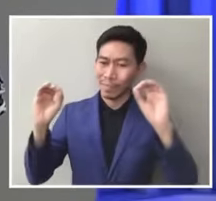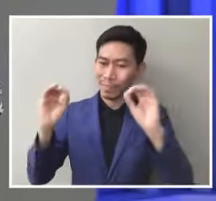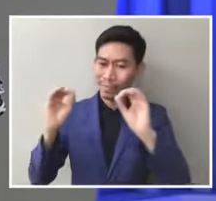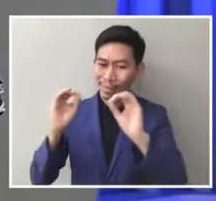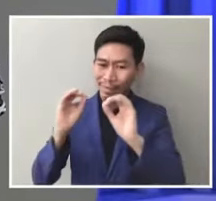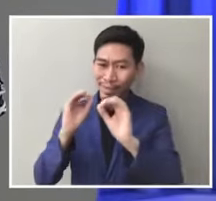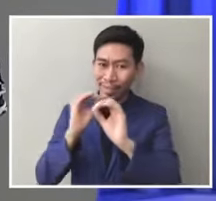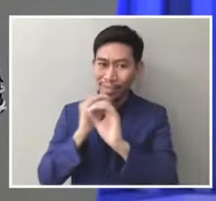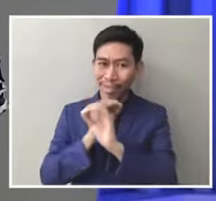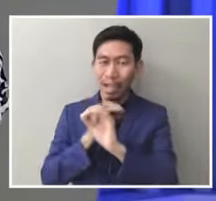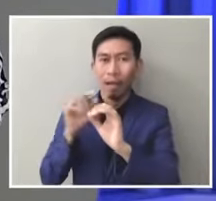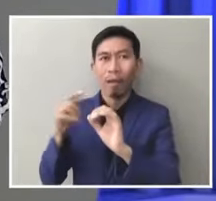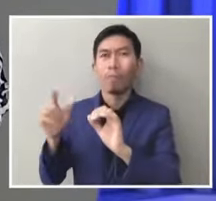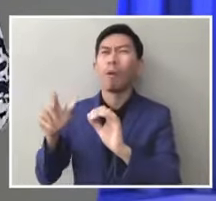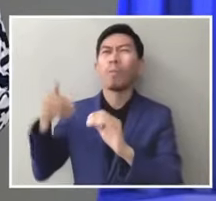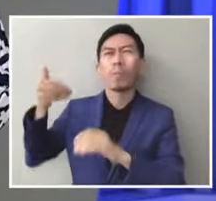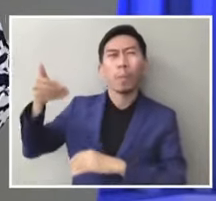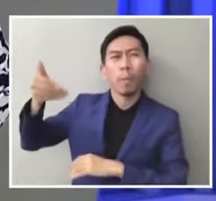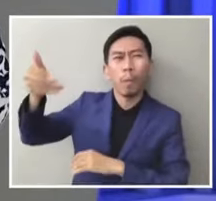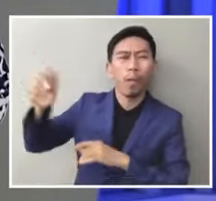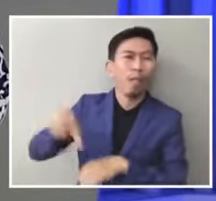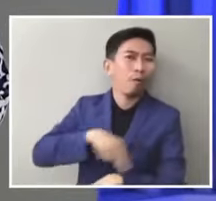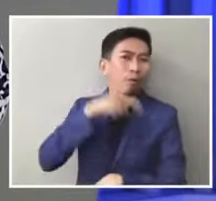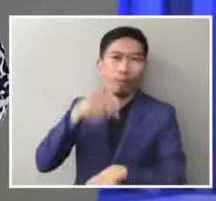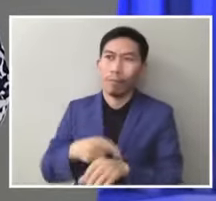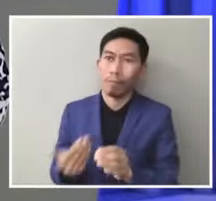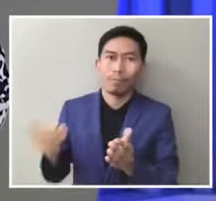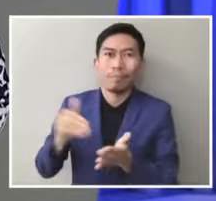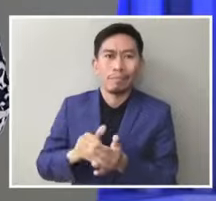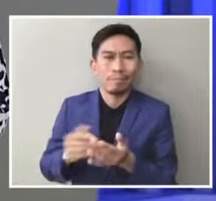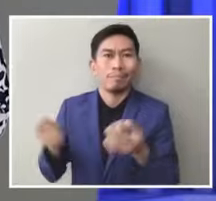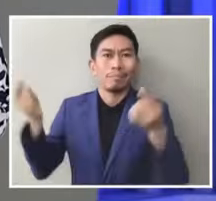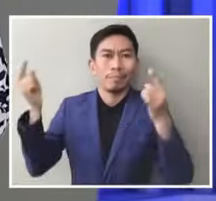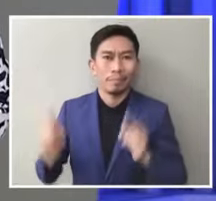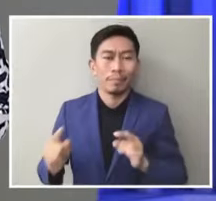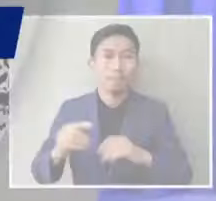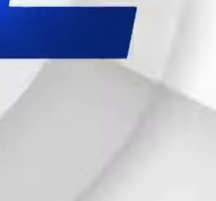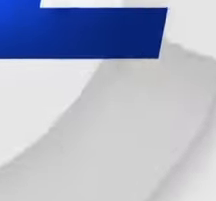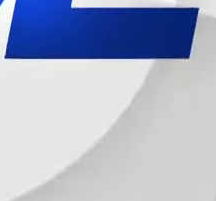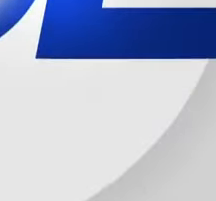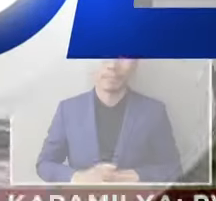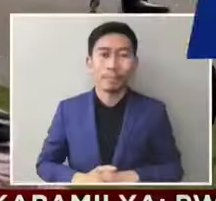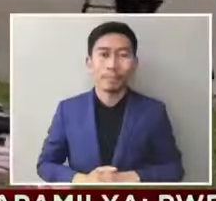masilayan ang susunod na eclipse. Nagpapatrol, Don Tagala.